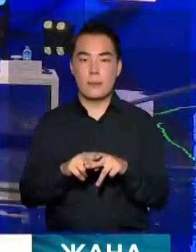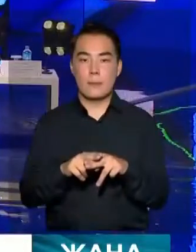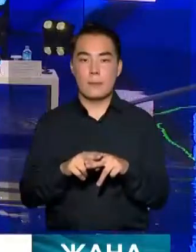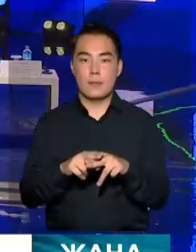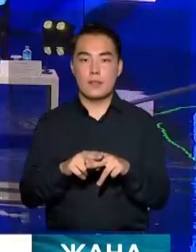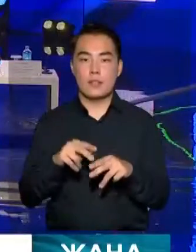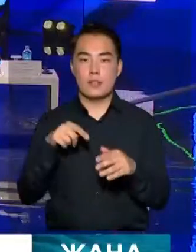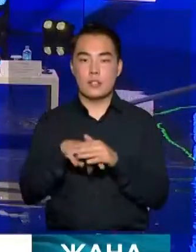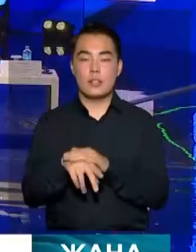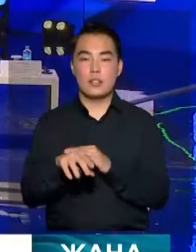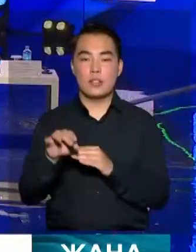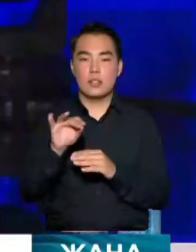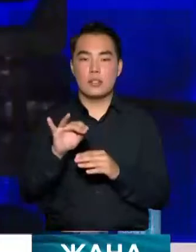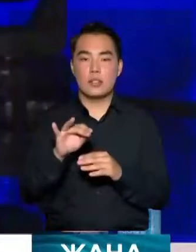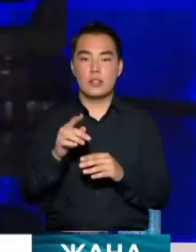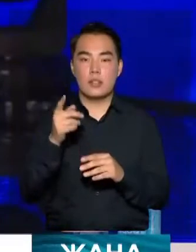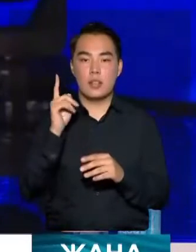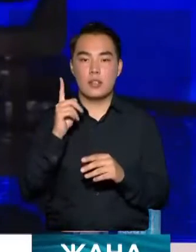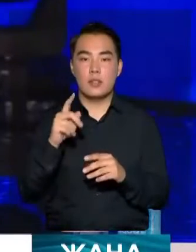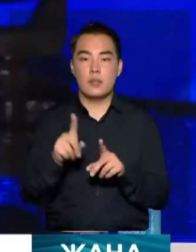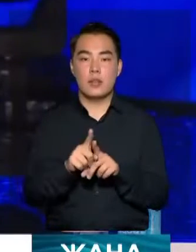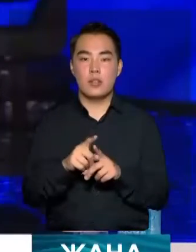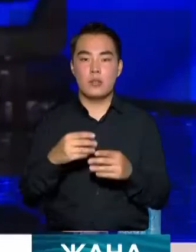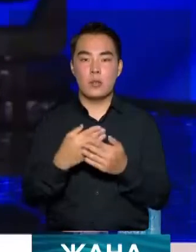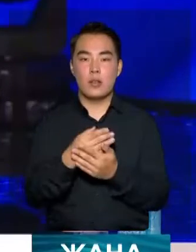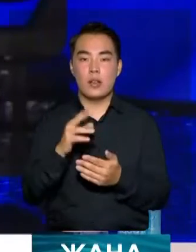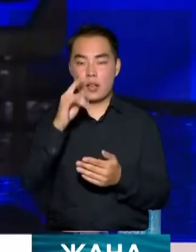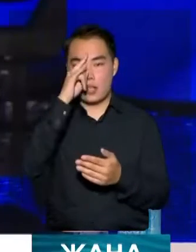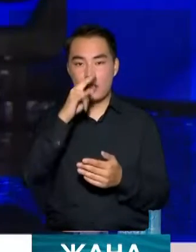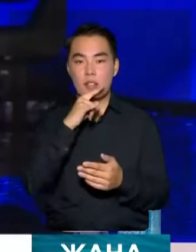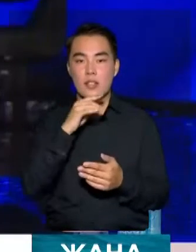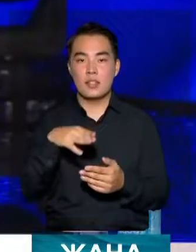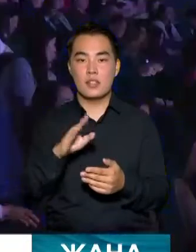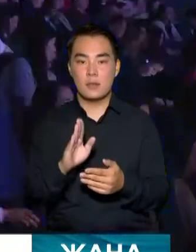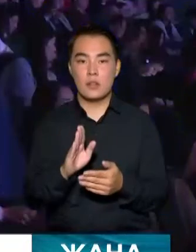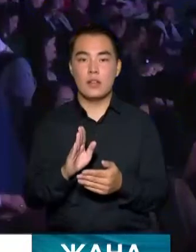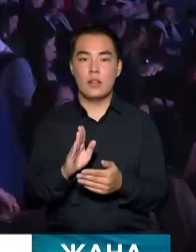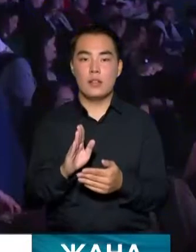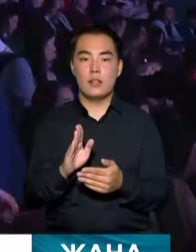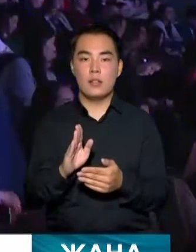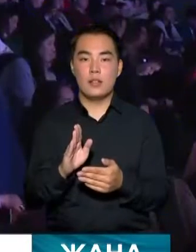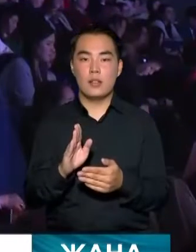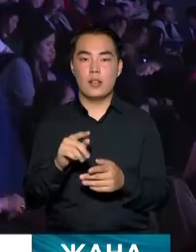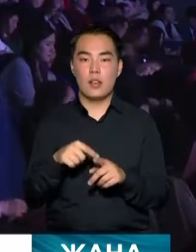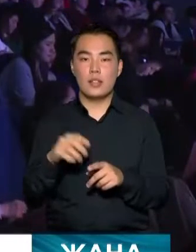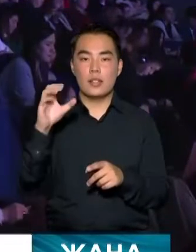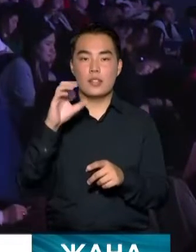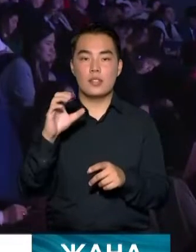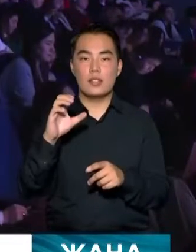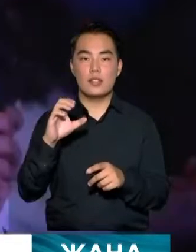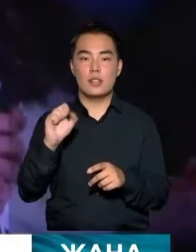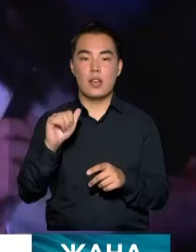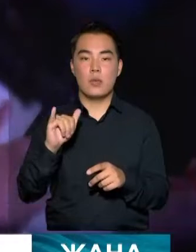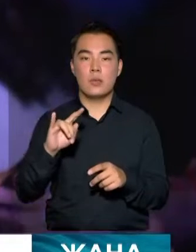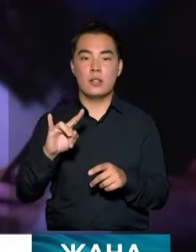бар Қазақпарат халықаралық ақпарат агенттігі мен Қазақ ТВ телеарнасы кірді. Ал Қазақ ТВ биылғы сәуірден бастап Жібек жол атауына